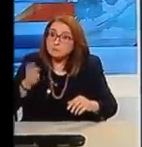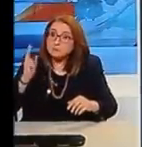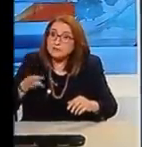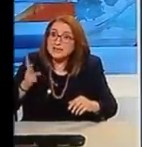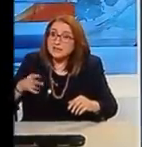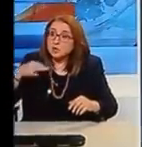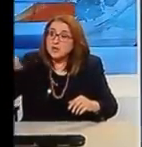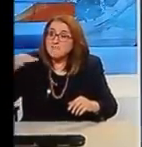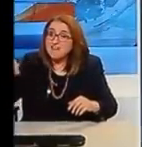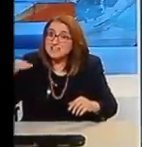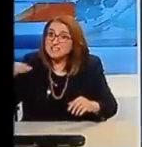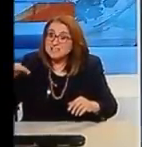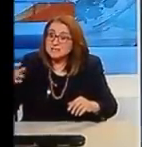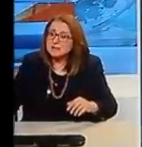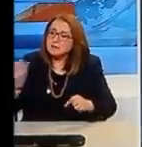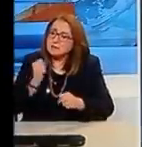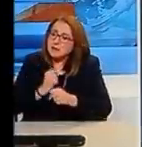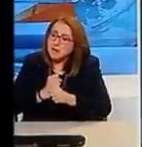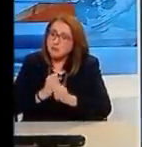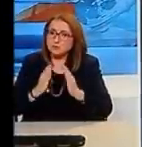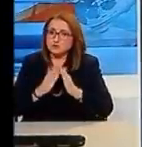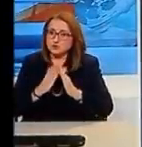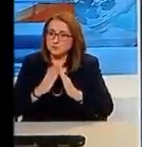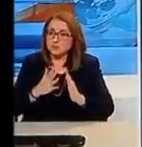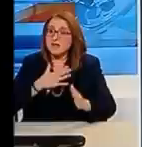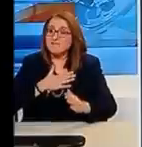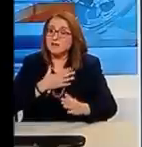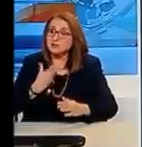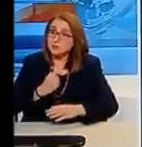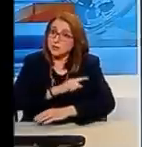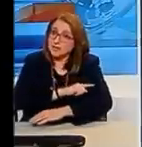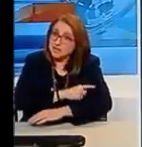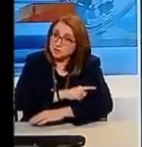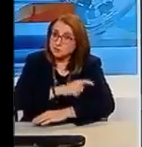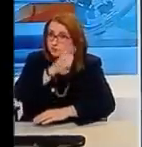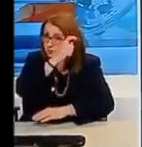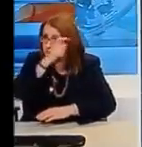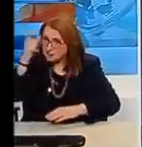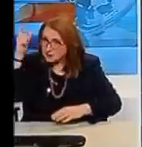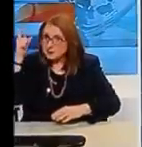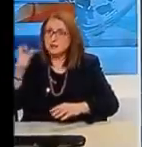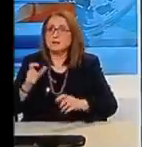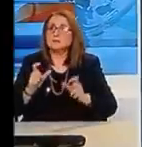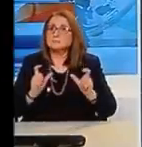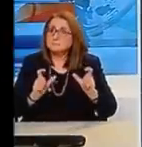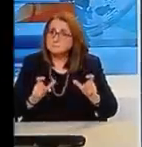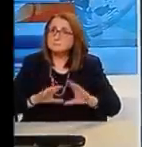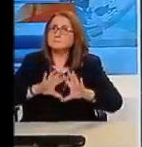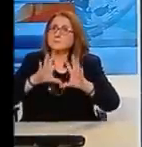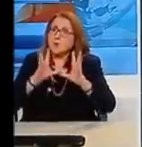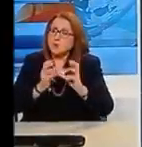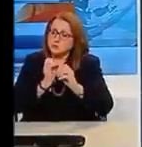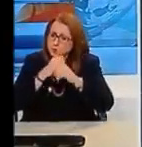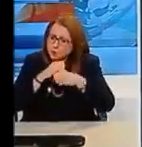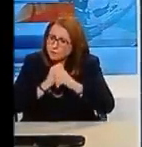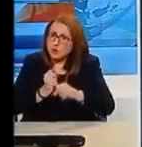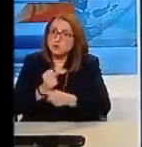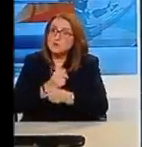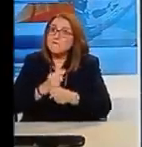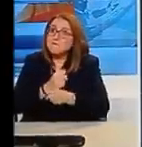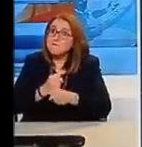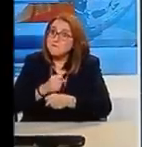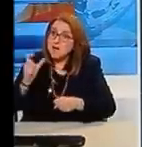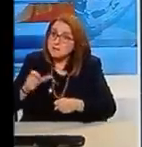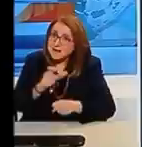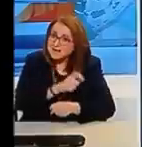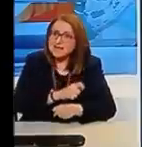Ένα μεγάλο ευχαριστώ στους γιατρούς, τους νοσηλευτές, το υγειονομικό προσωπικό, τους φαρμακοποιούς και τους εργαζόμενους στα φαρμακεία, τους εργαζομένους στον ΕΟΔΗ και